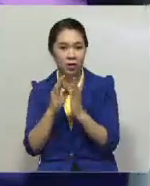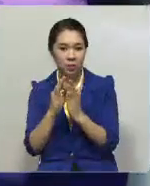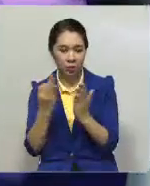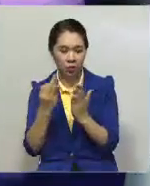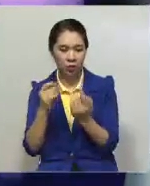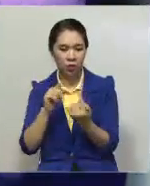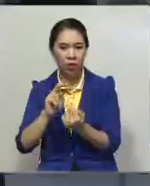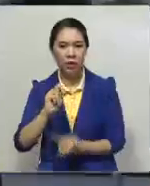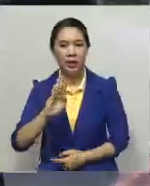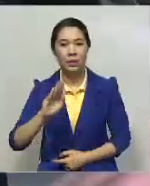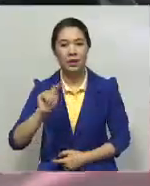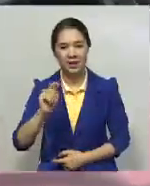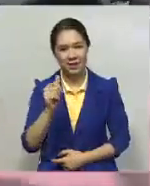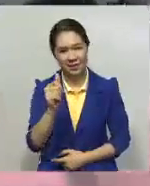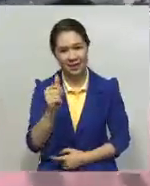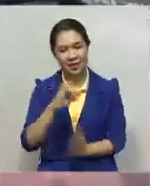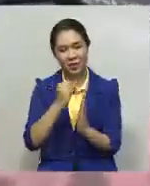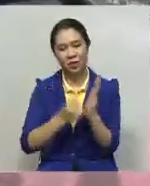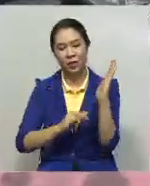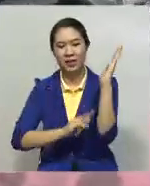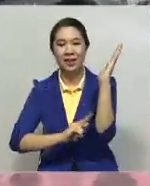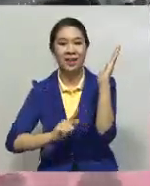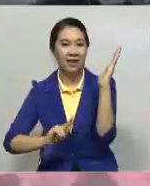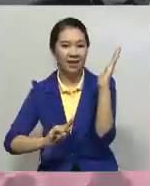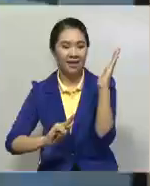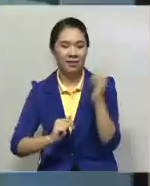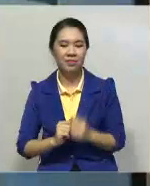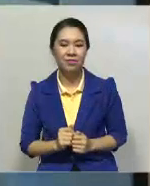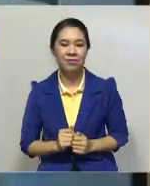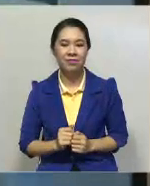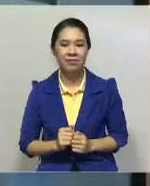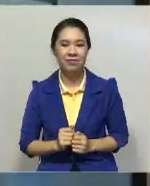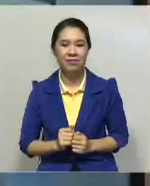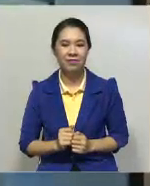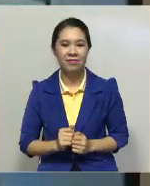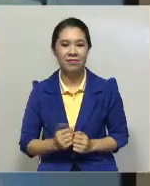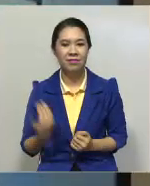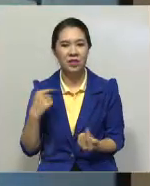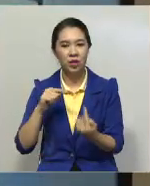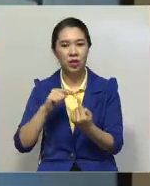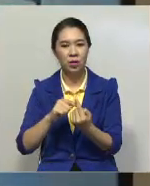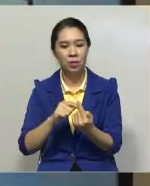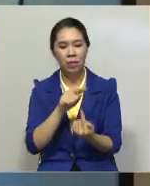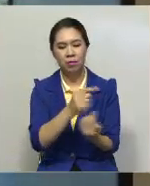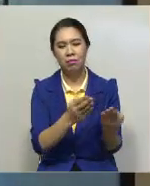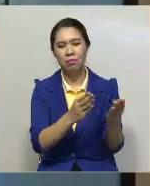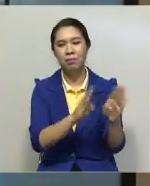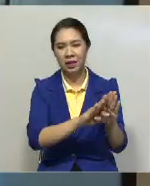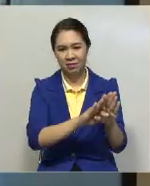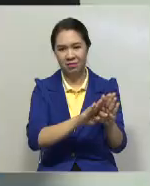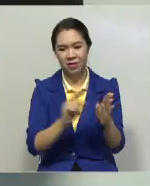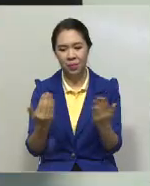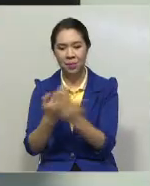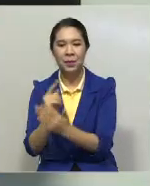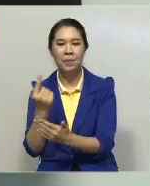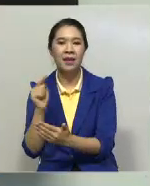ถานีวิทยุโทรทัศน์แห่งประเทศไทยจังหวัดยะลาคร ับ ก็เป็นรูปแบบ Analog Switch Off นะคะ